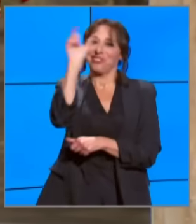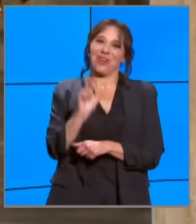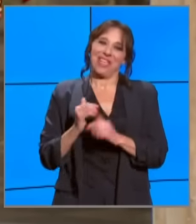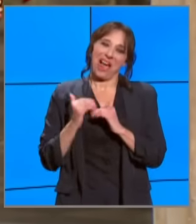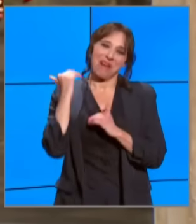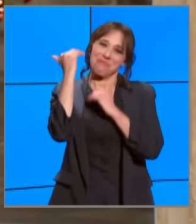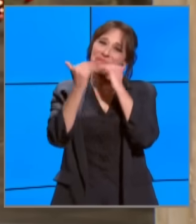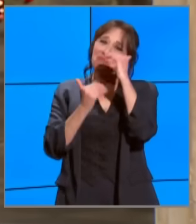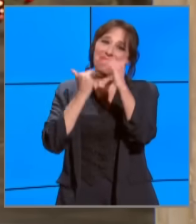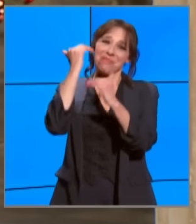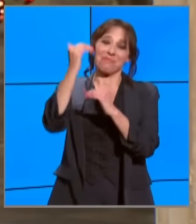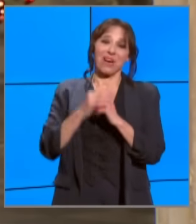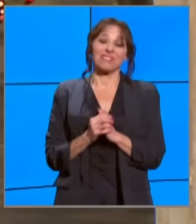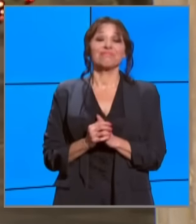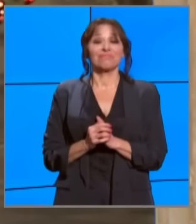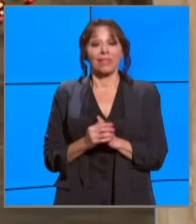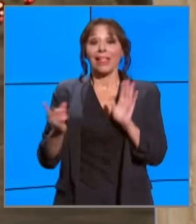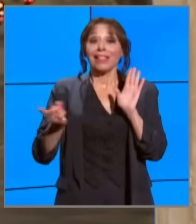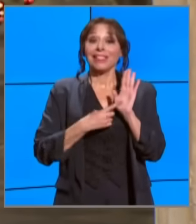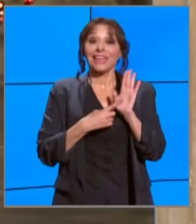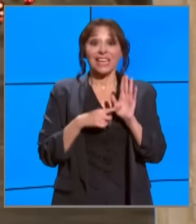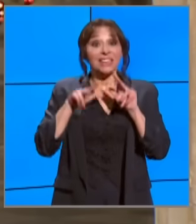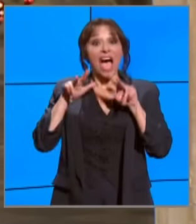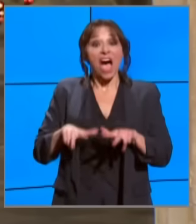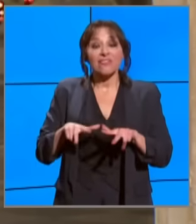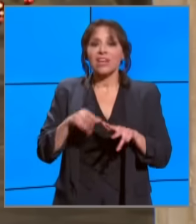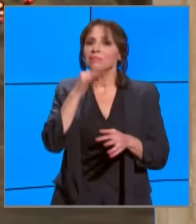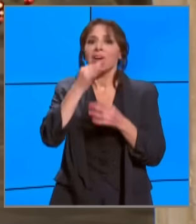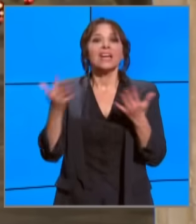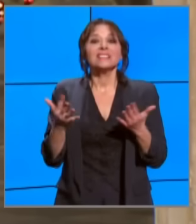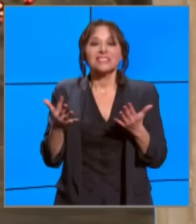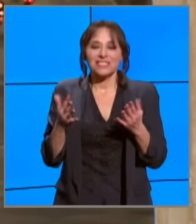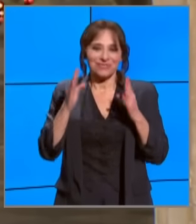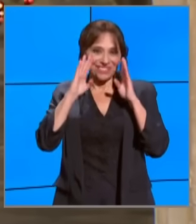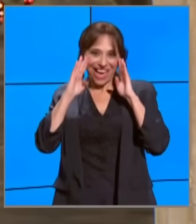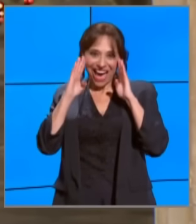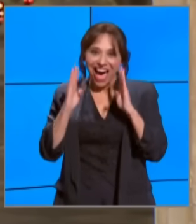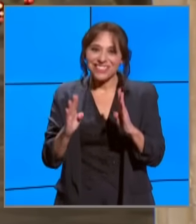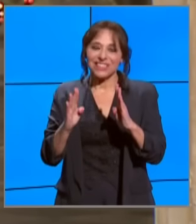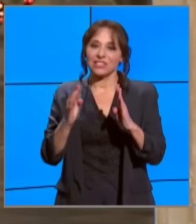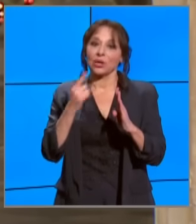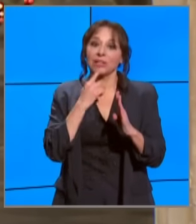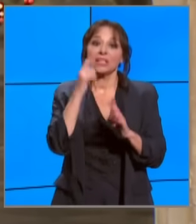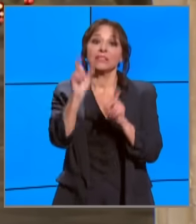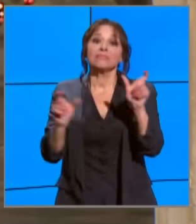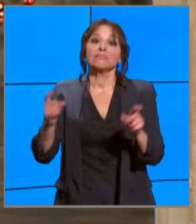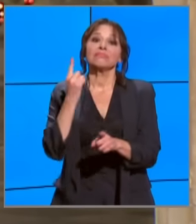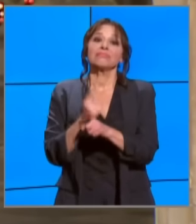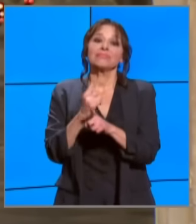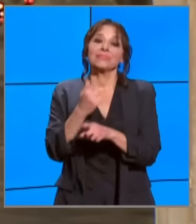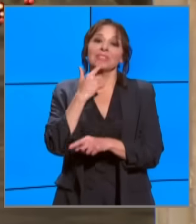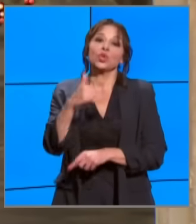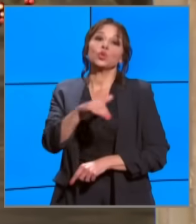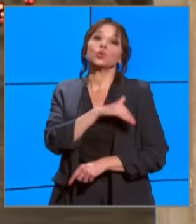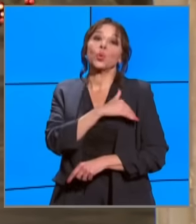dell'Italia affermare i diritti significa prestare attenzione alle esigenze degli studenti che vanno